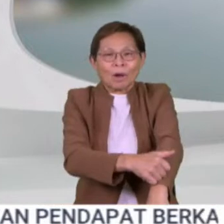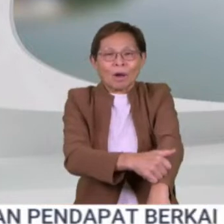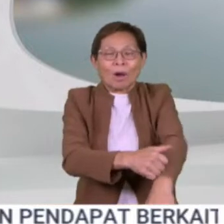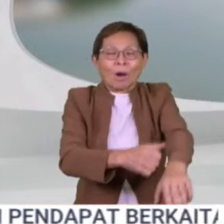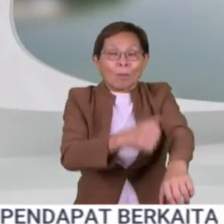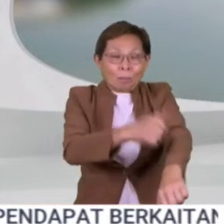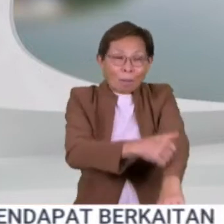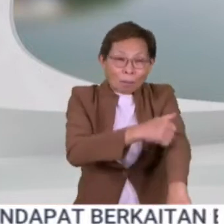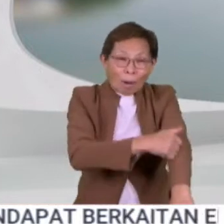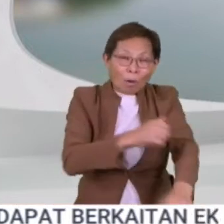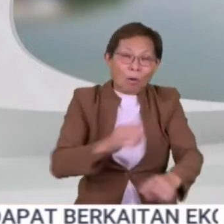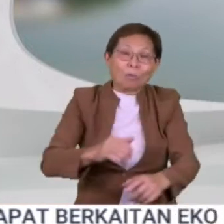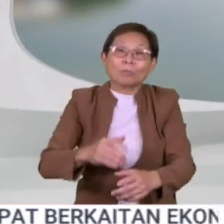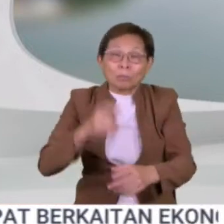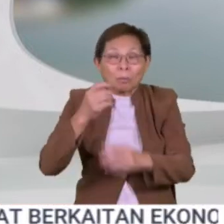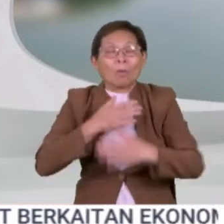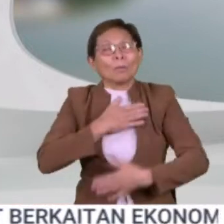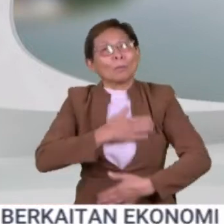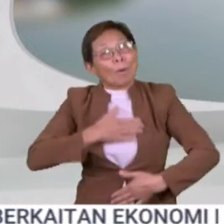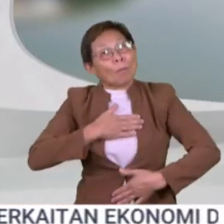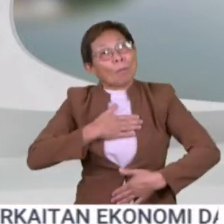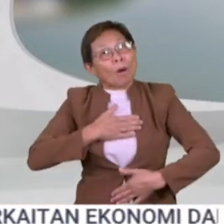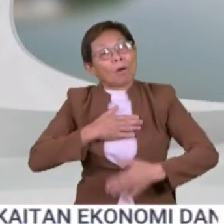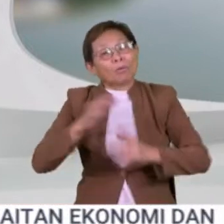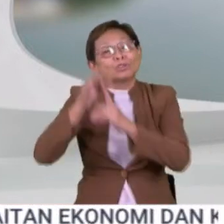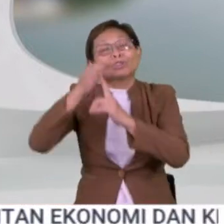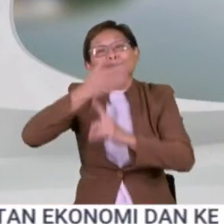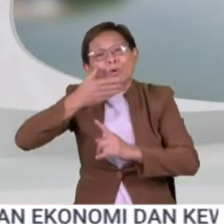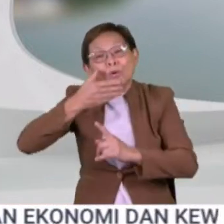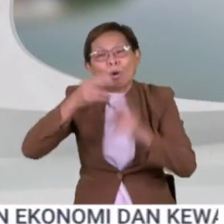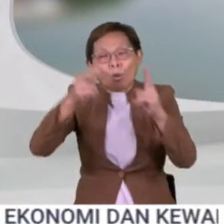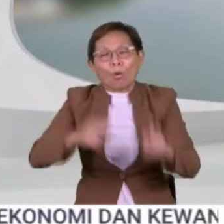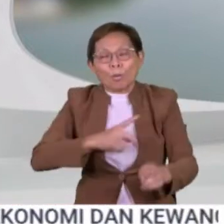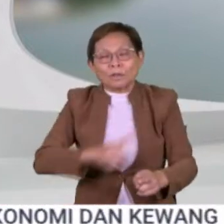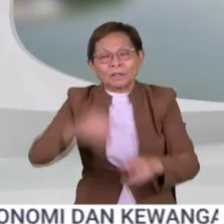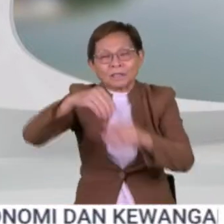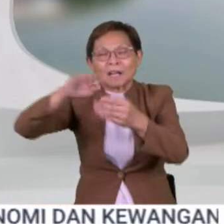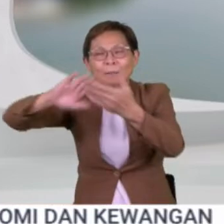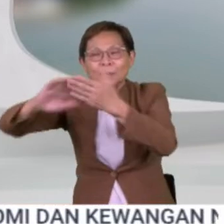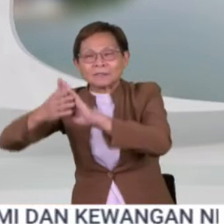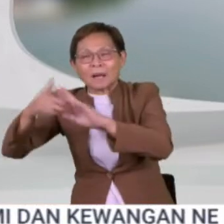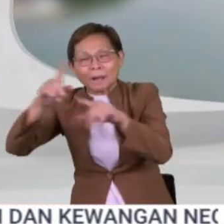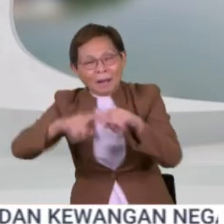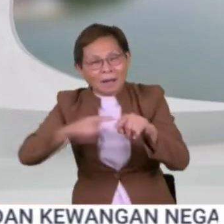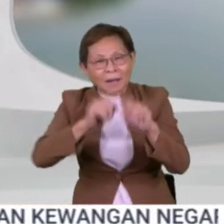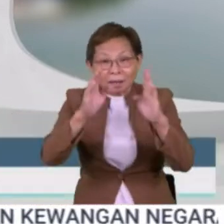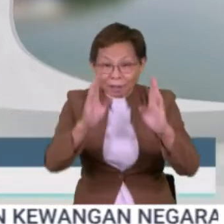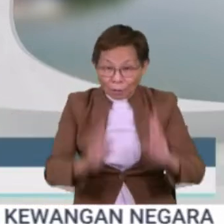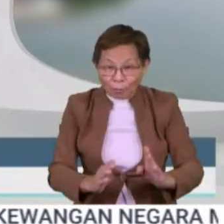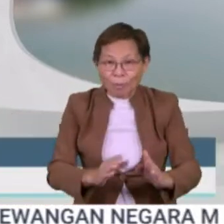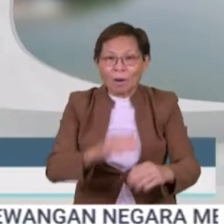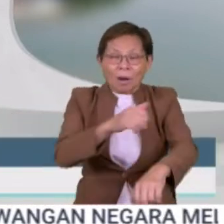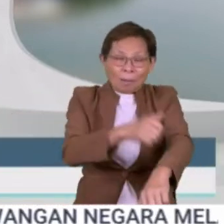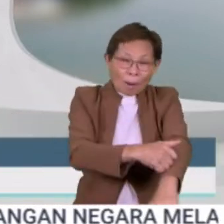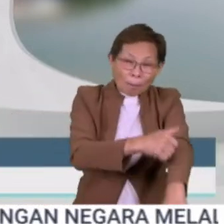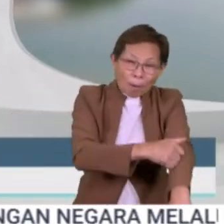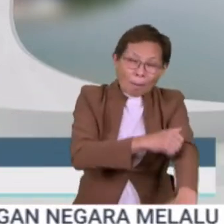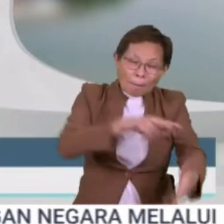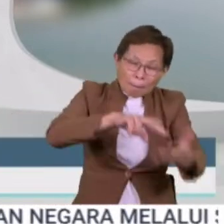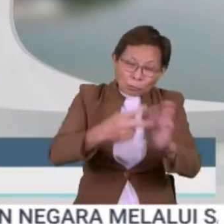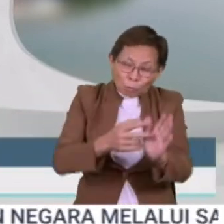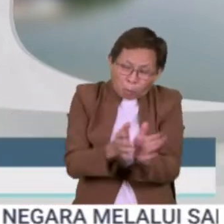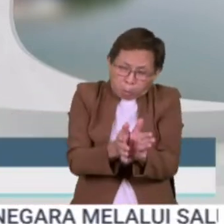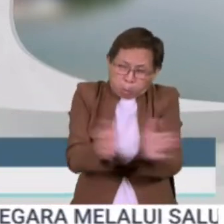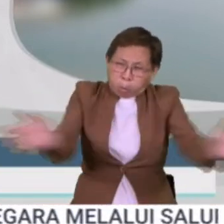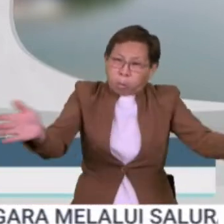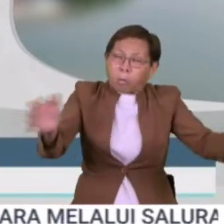khususnya generasi muda dalam melaksanakan tanggung jawab sebagai umat Islam yang hidup dalam masyarakat berbagai kaum pengorbanan mempunyai konteks pengertian yang sangat